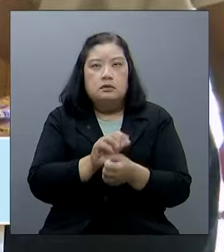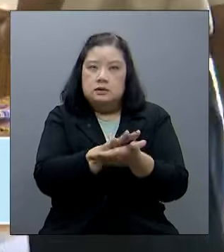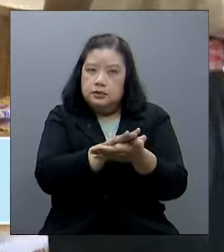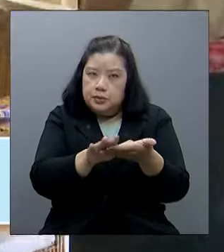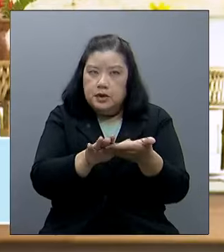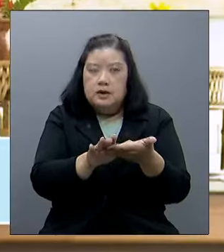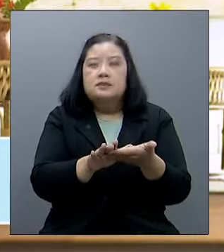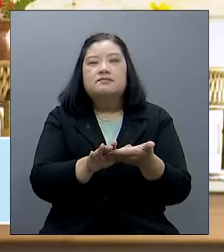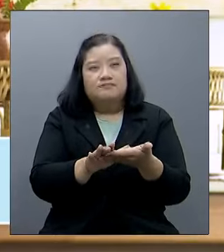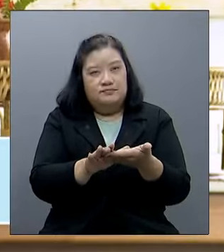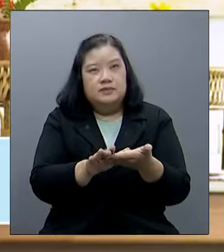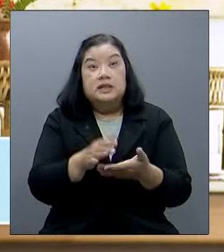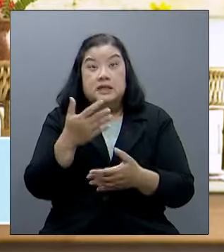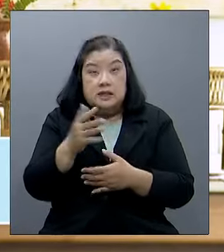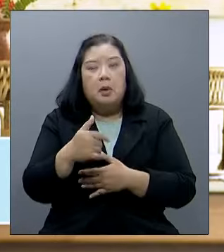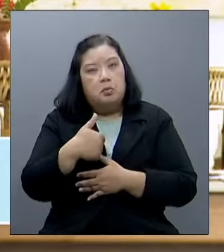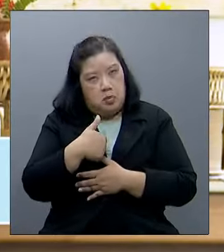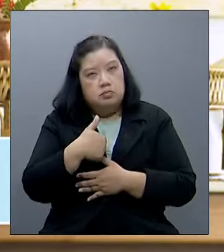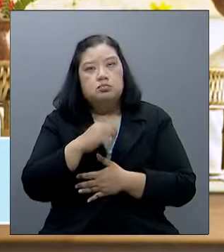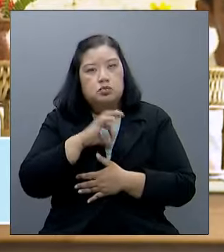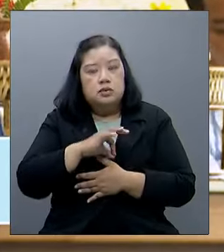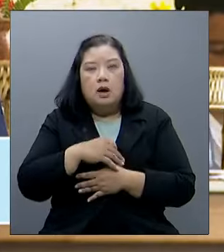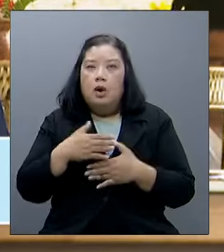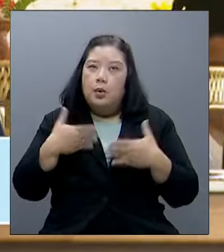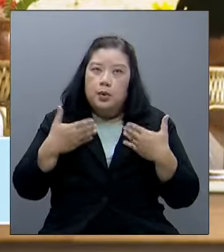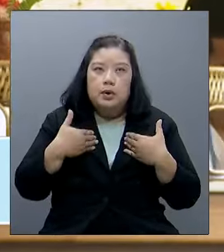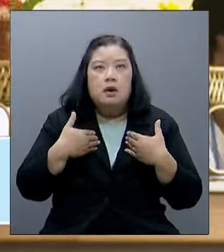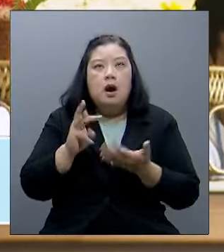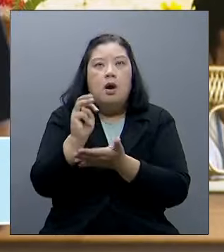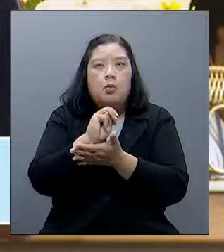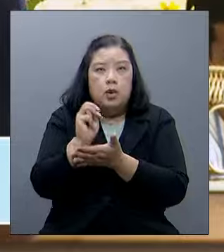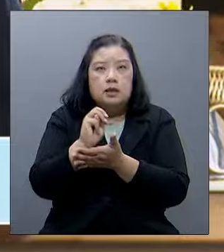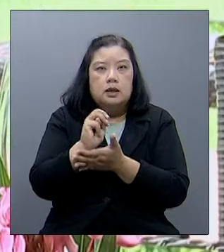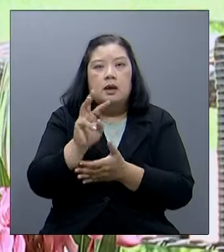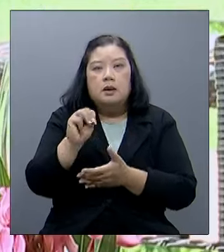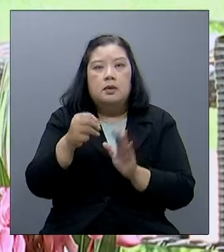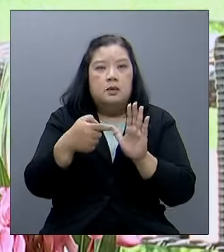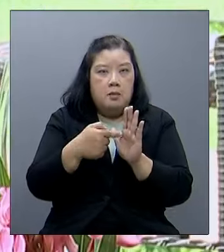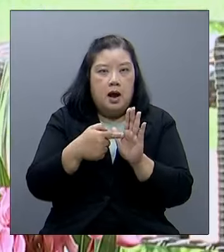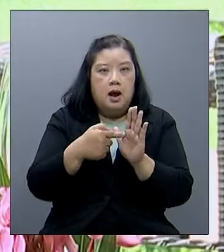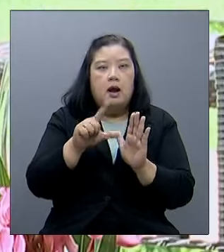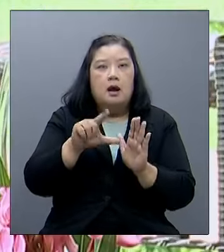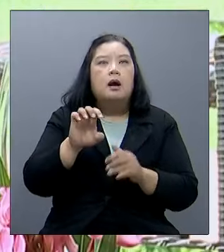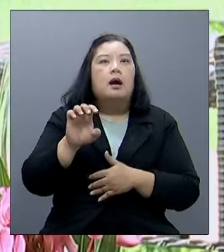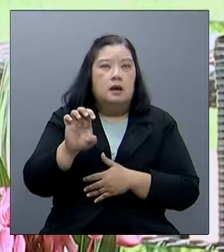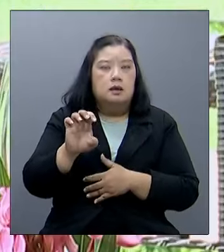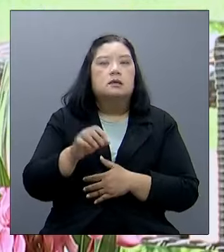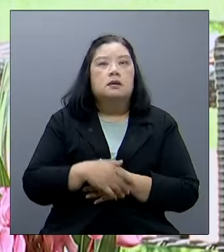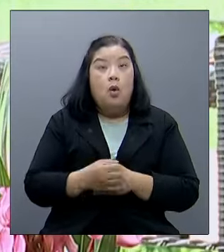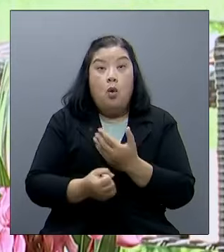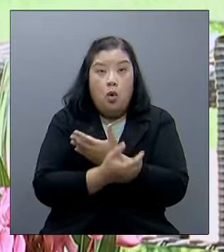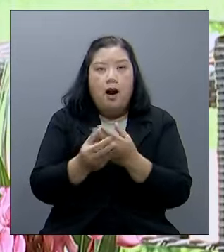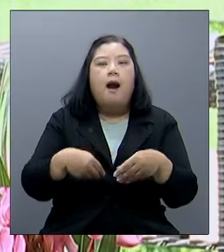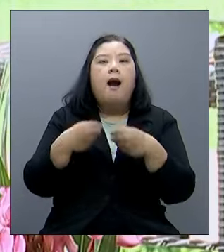ก็รู้สึกดีใจนะครับที่ได้เป็นส่วนหนึ่งของมูลนิธิพี่มาลีนะครับที่ได้ให้โอกาสน้องๆนะครับได้มา